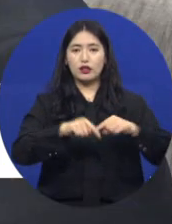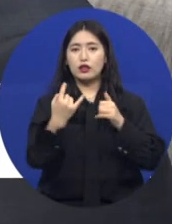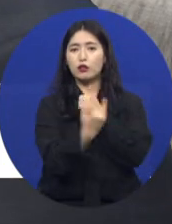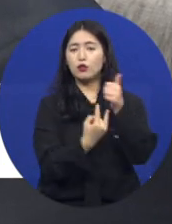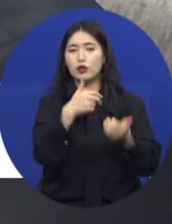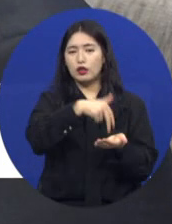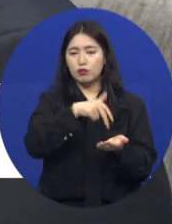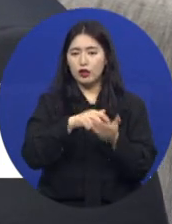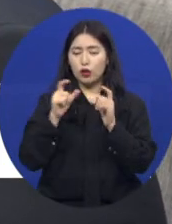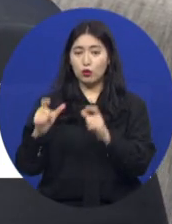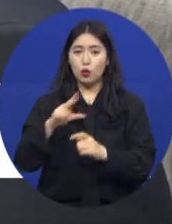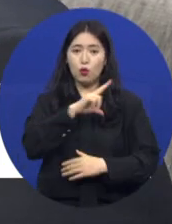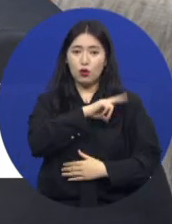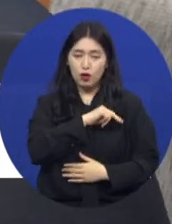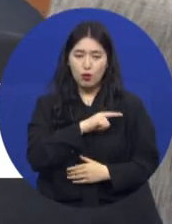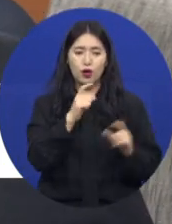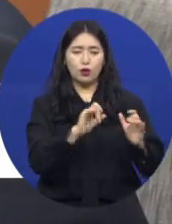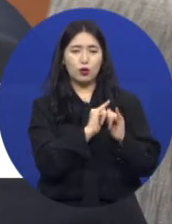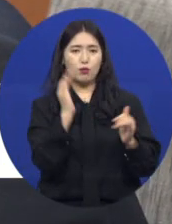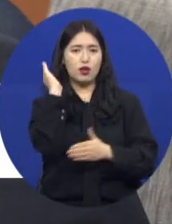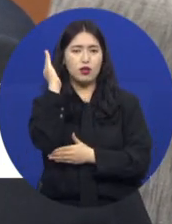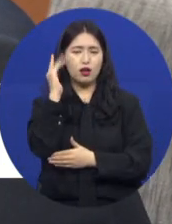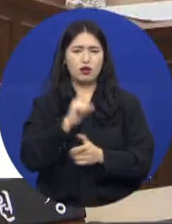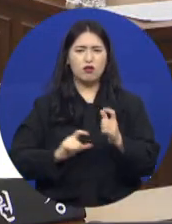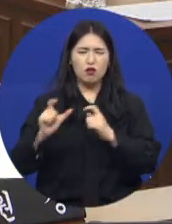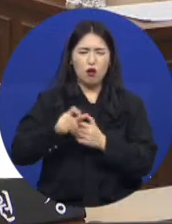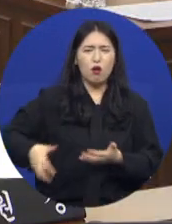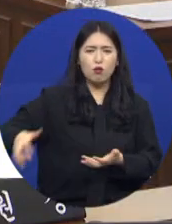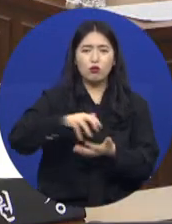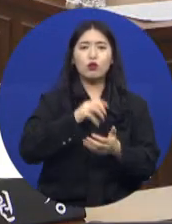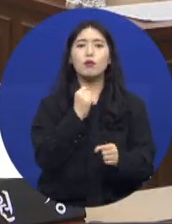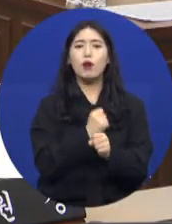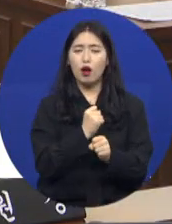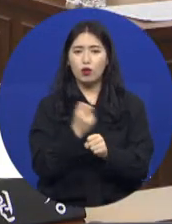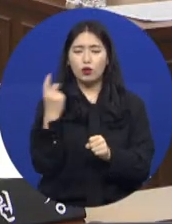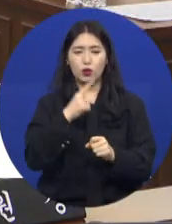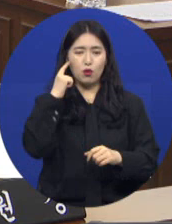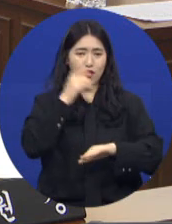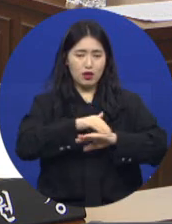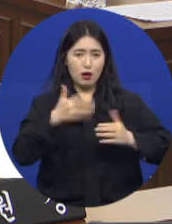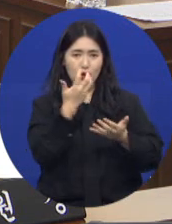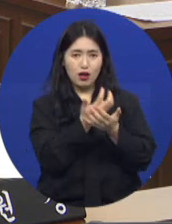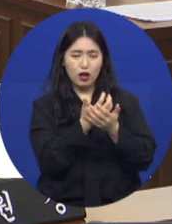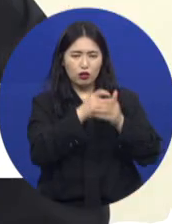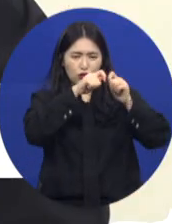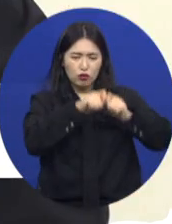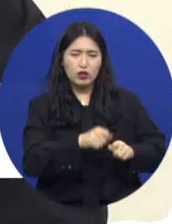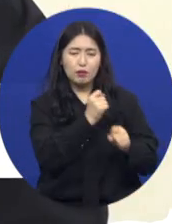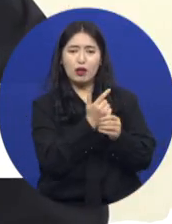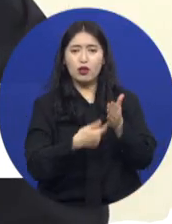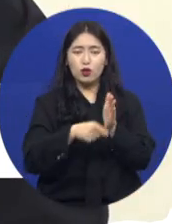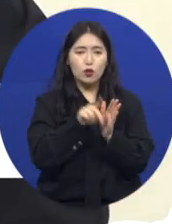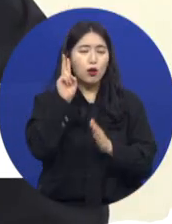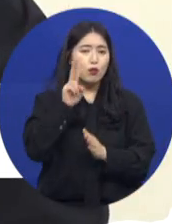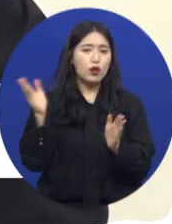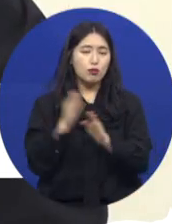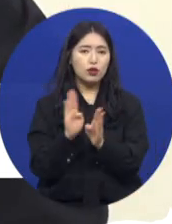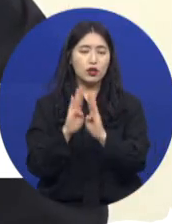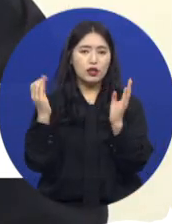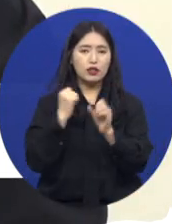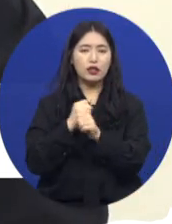행정자치위원회는 도의원과 도민들의 의견을 더 수렴하고 계획안을 구체화하기 위해 모레부터 열리는